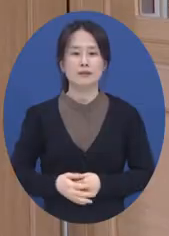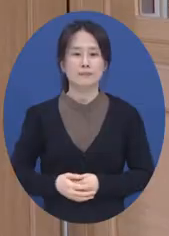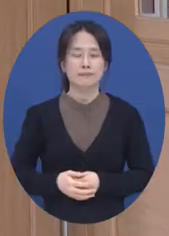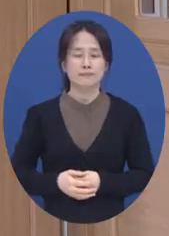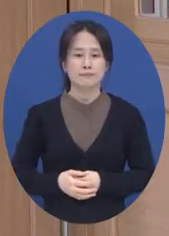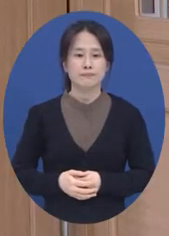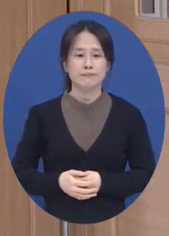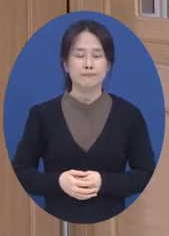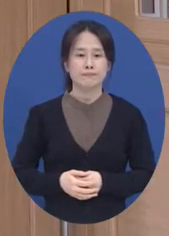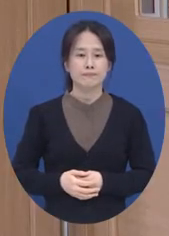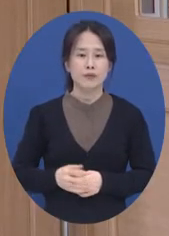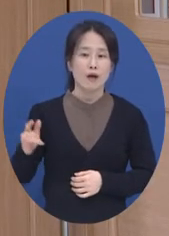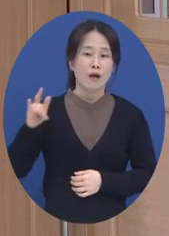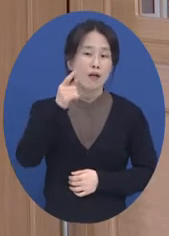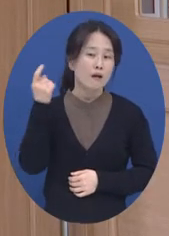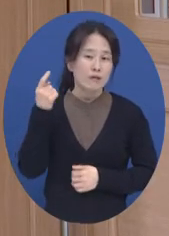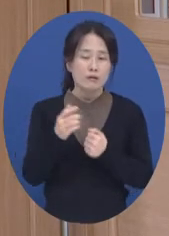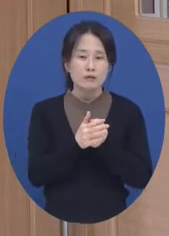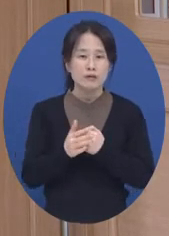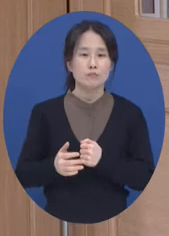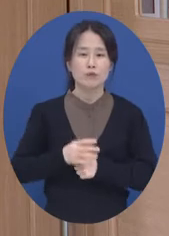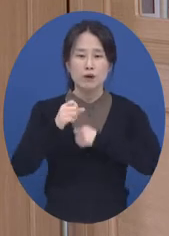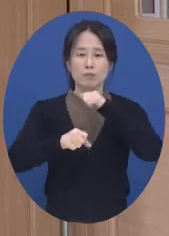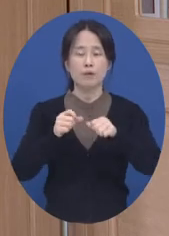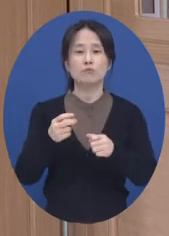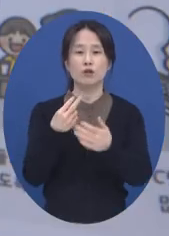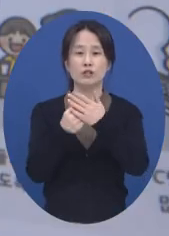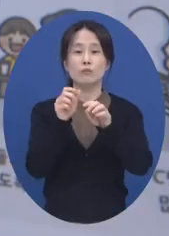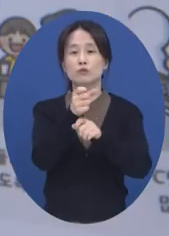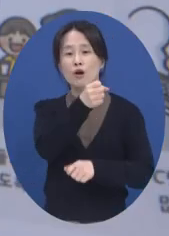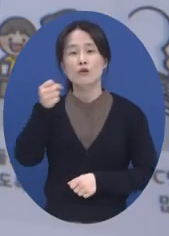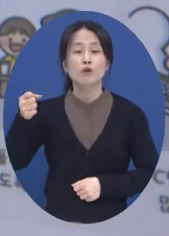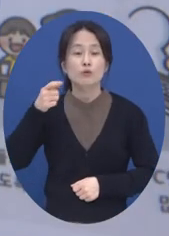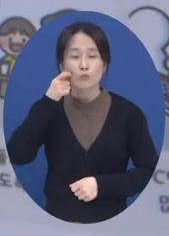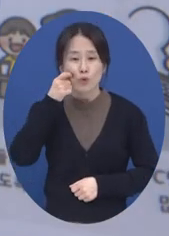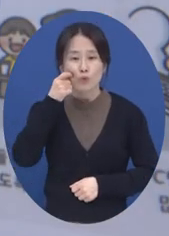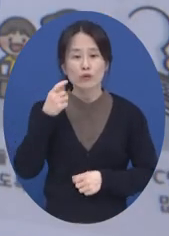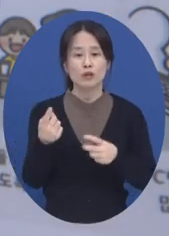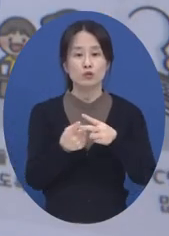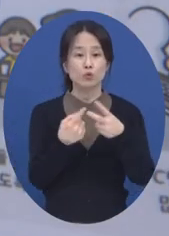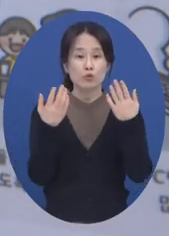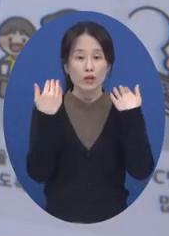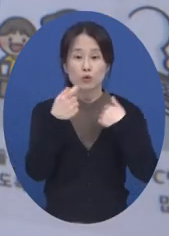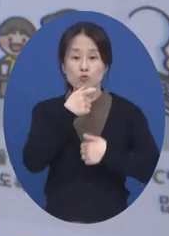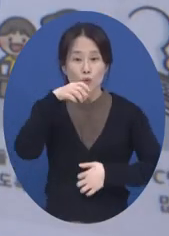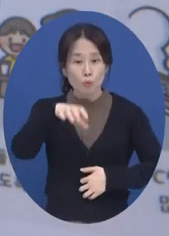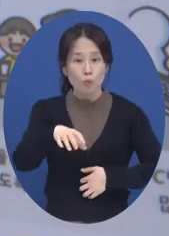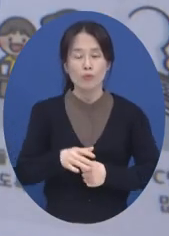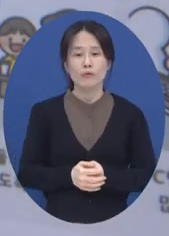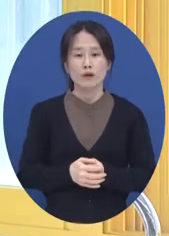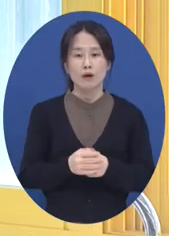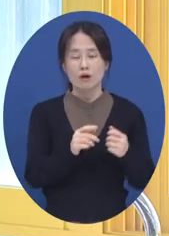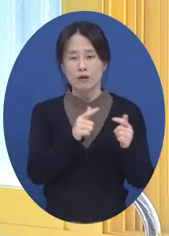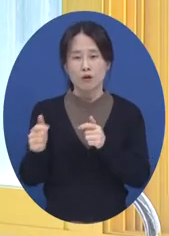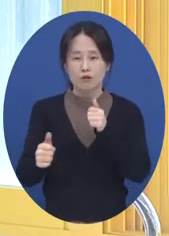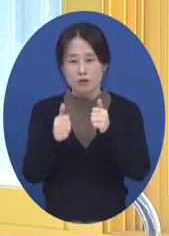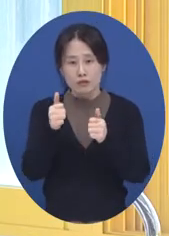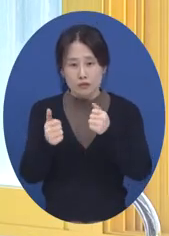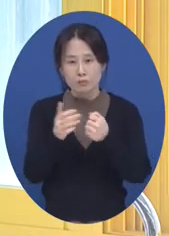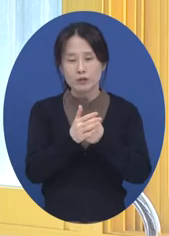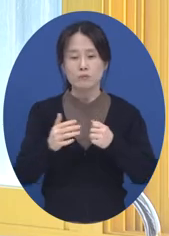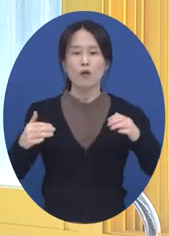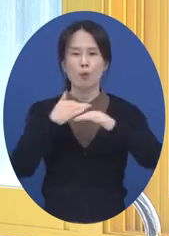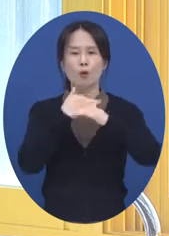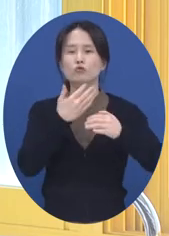있어요. 비행기 소음 탓에 마음대로 창문을 열수 없었던 수원의 한 초등학교는 각종 실험을 진행하는 특성상 실내